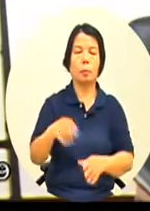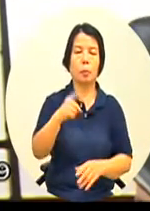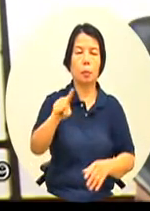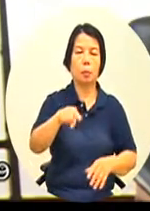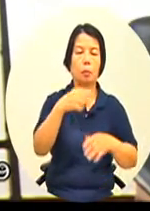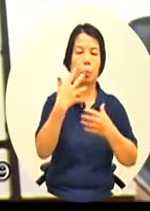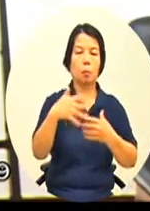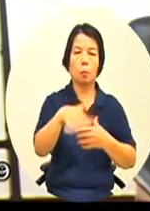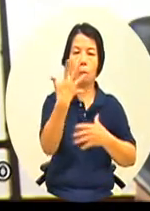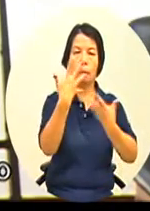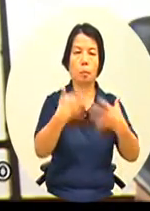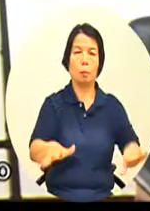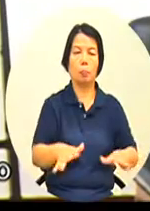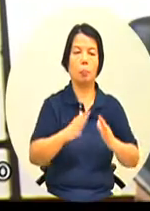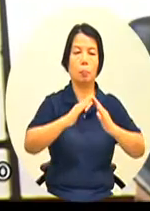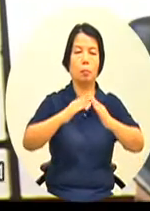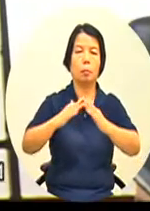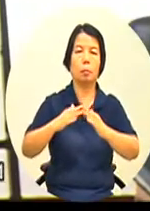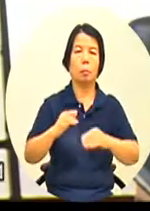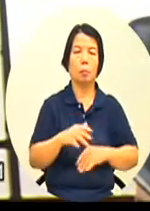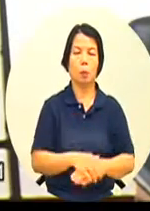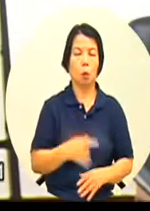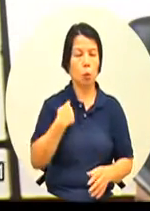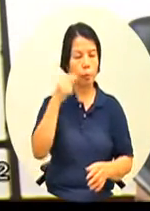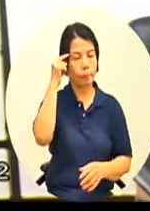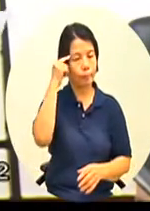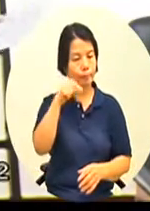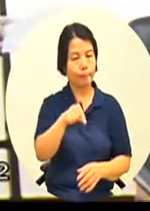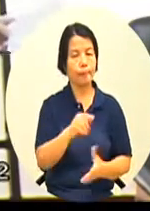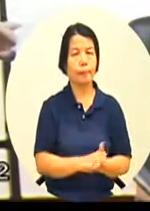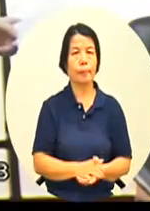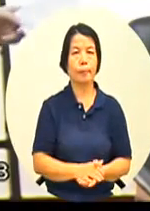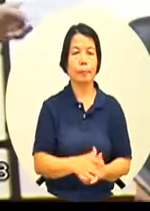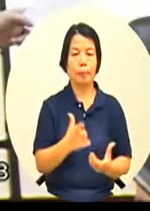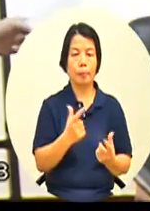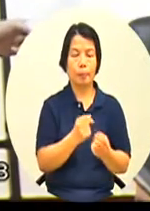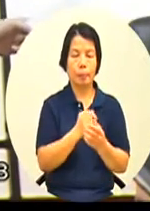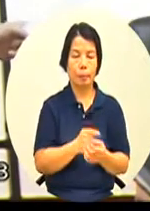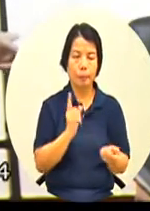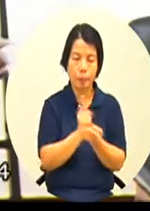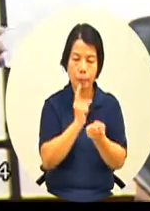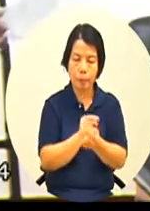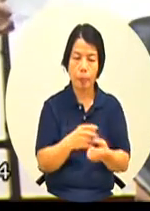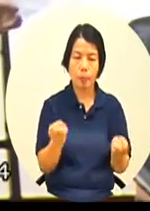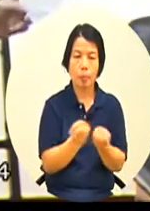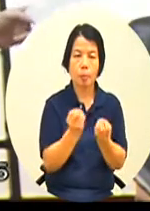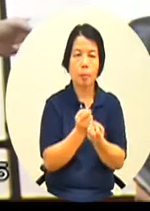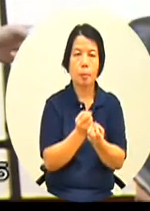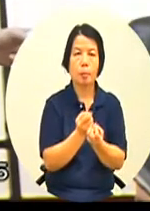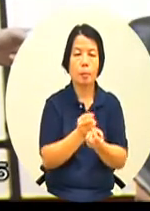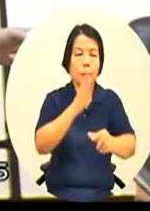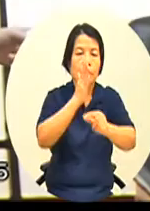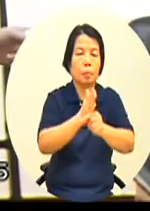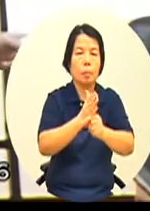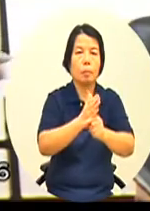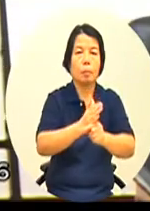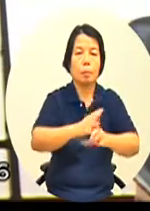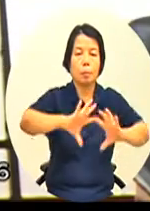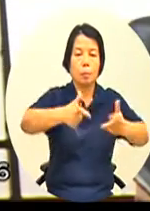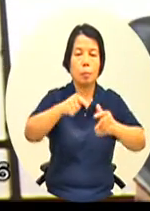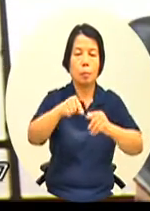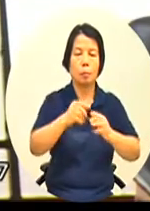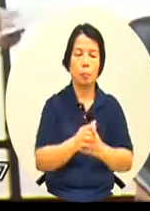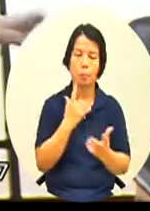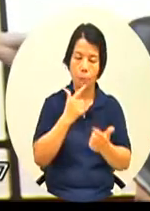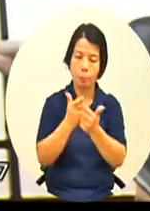甚至其实就我的看法，这些也许是在比较相对开发中的国家有需要透过这样的方式来做。但